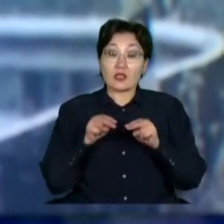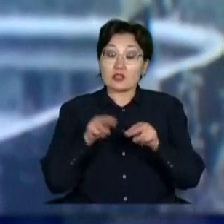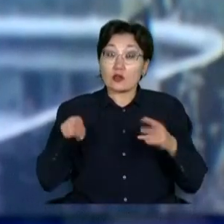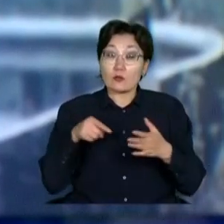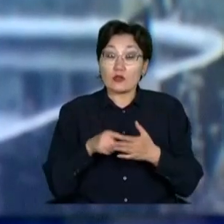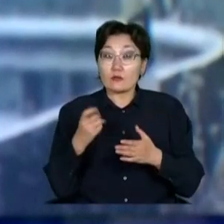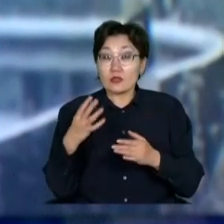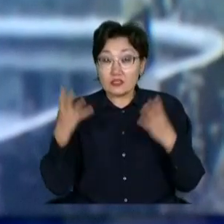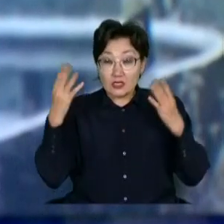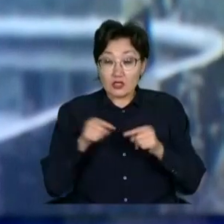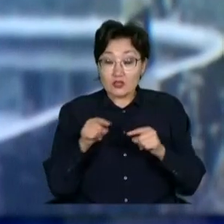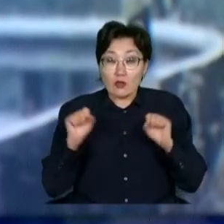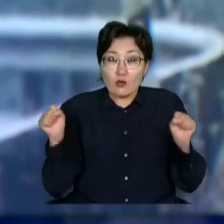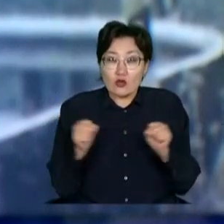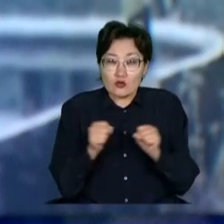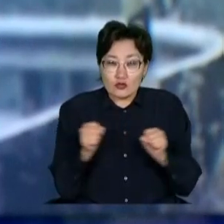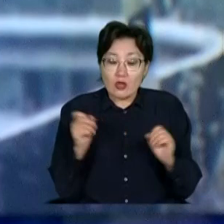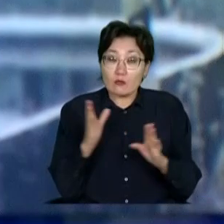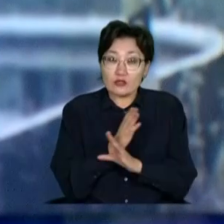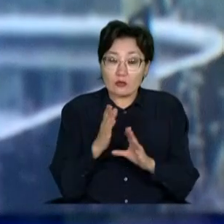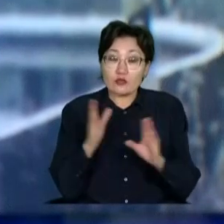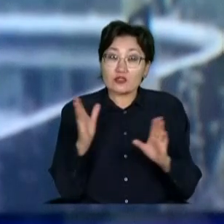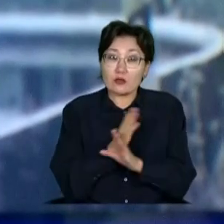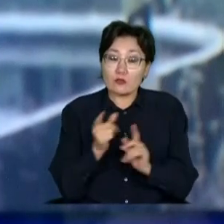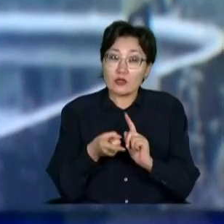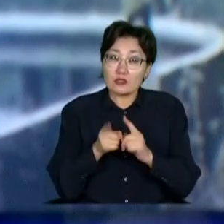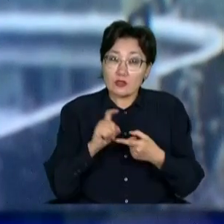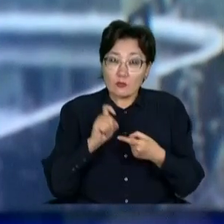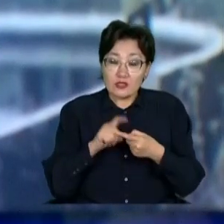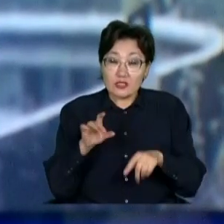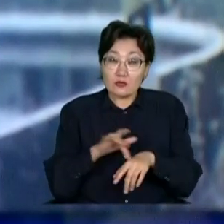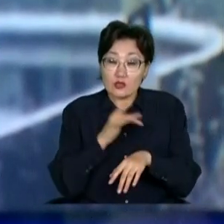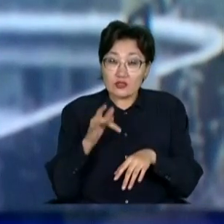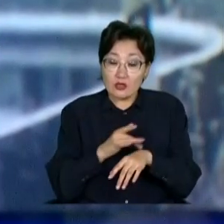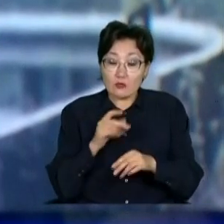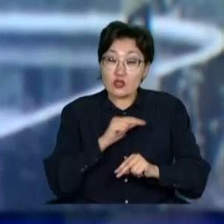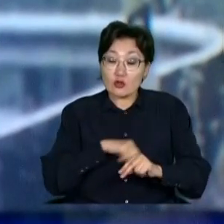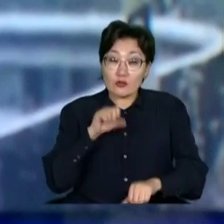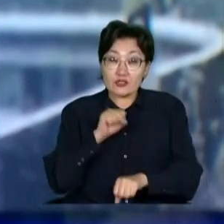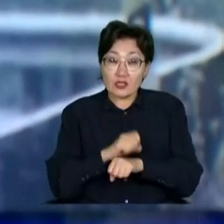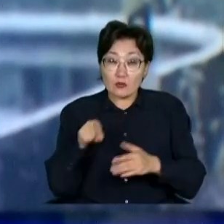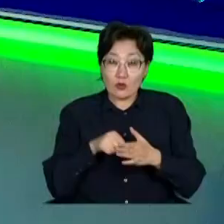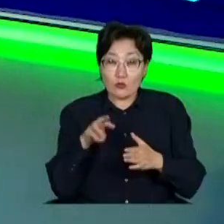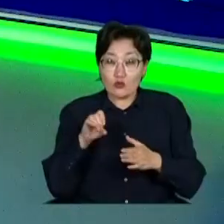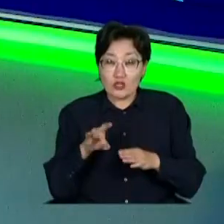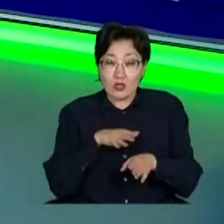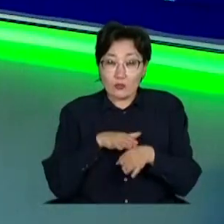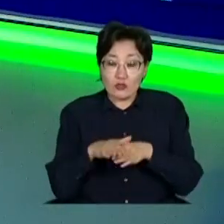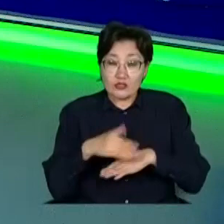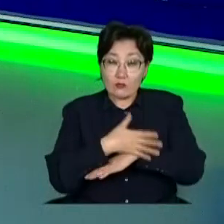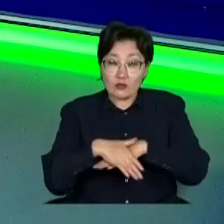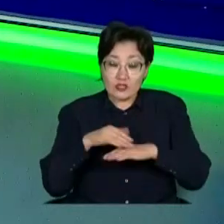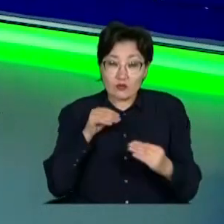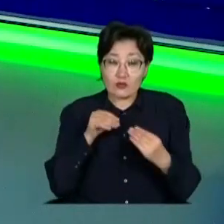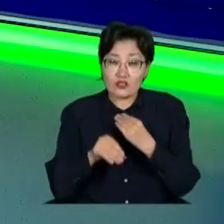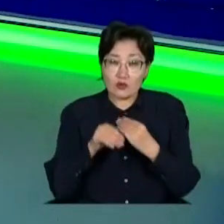Петропавлда бірнеше күннен бері Саршұнақ аяз сақталып тұр. Ауа райының қолайсыздығынан коммуналдық қызметтің жұмысы тоқтап, қала қоқысқа толған. Көшеде қозғалыс